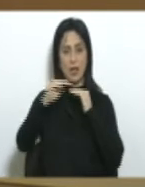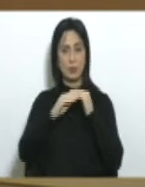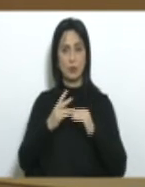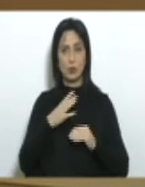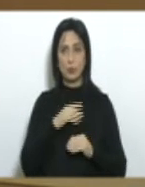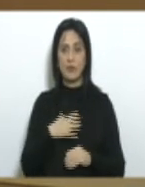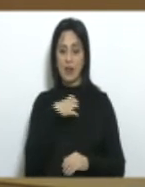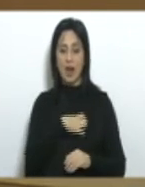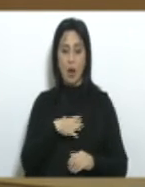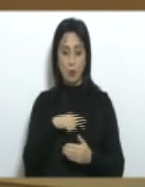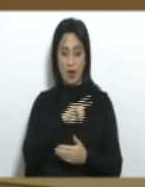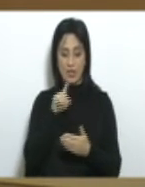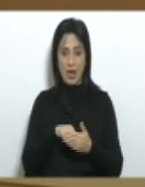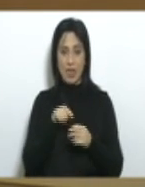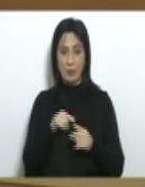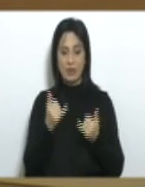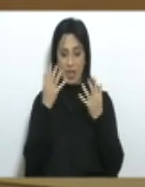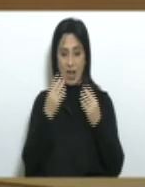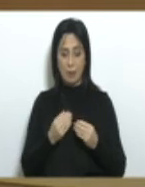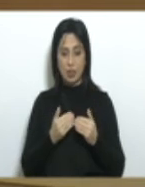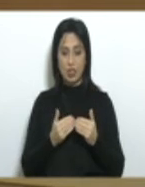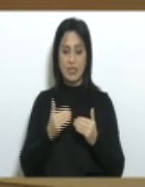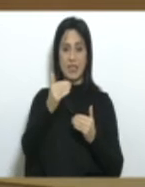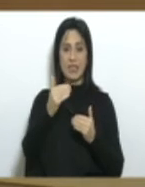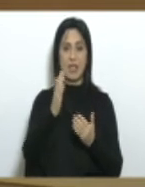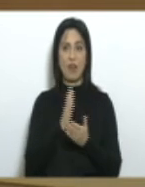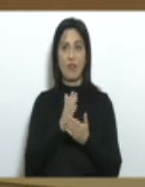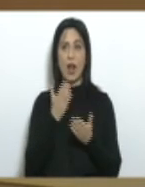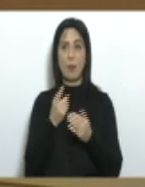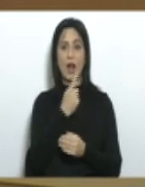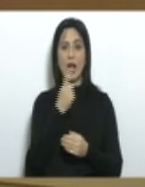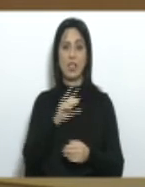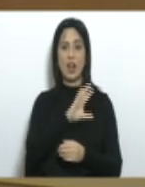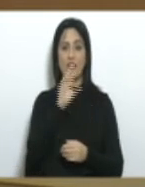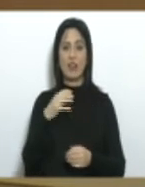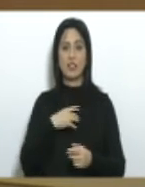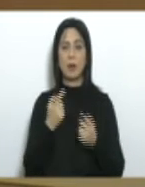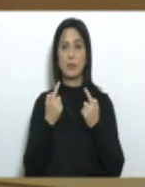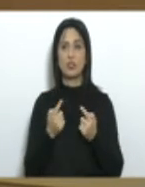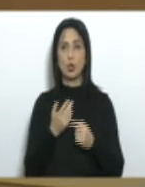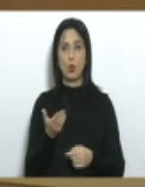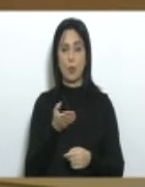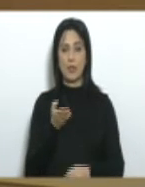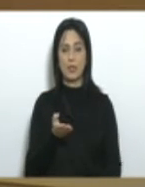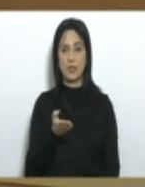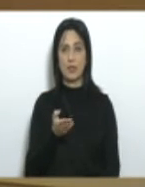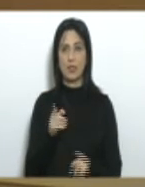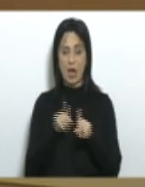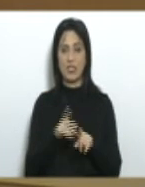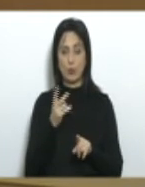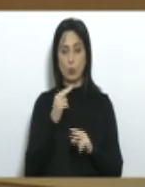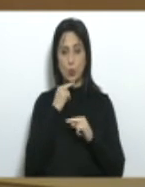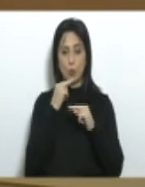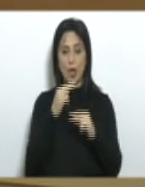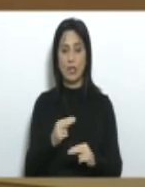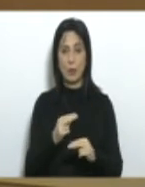აქტუალური საკითხებიდან ამ დღეებში წინა პლანზე წამოიწია ალბათ ერთ-ერთმა ყველაზე მნიშვნელოვანმა, რომელსაც ასევე უნდა